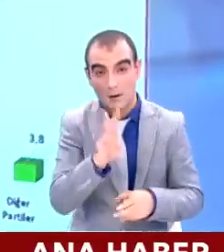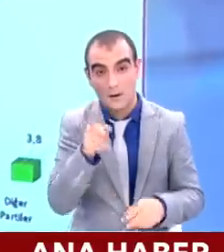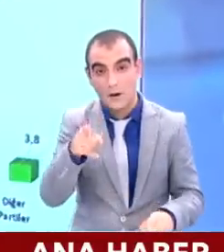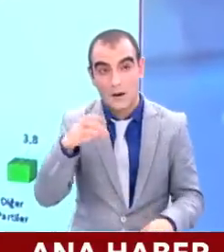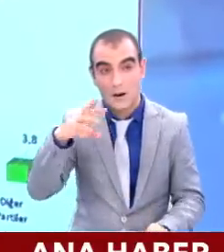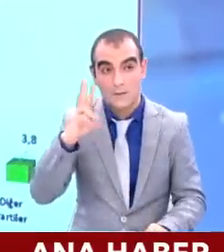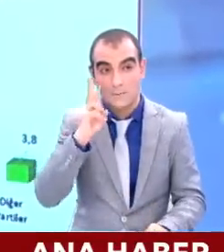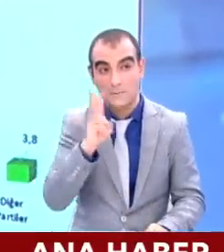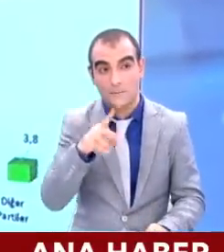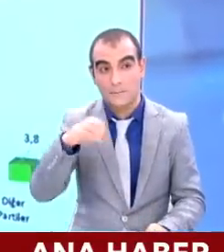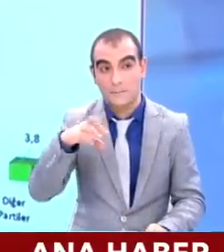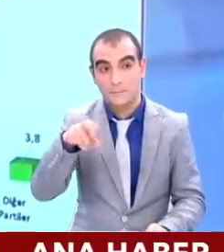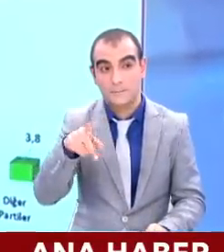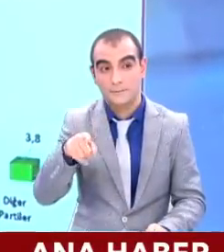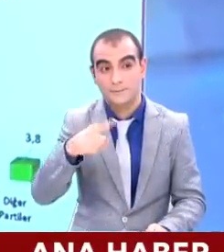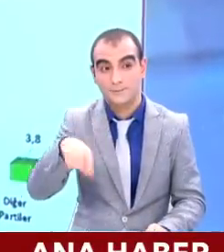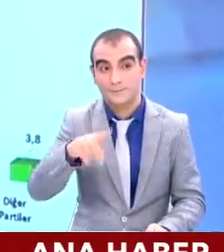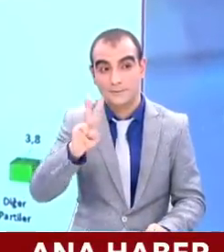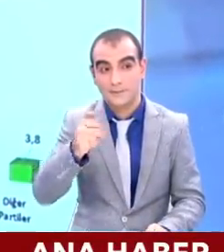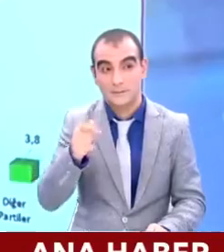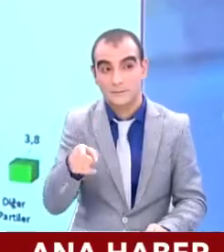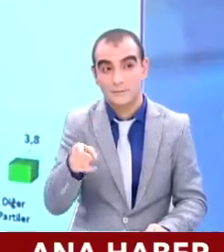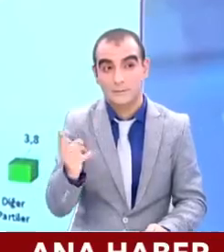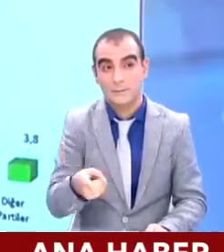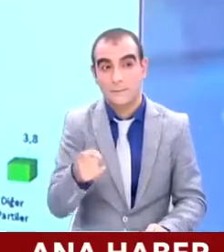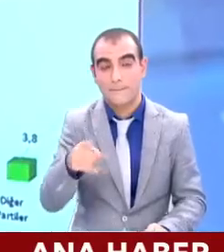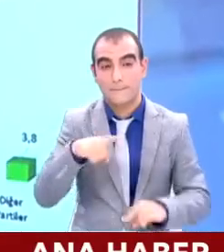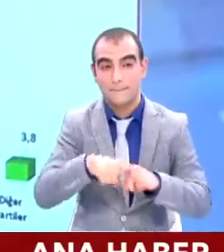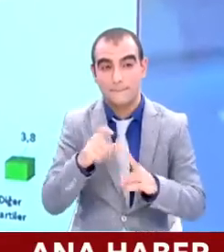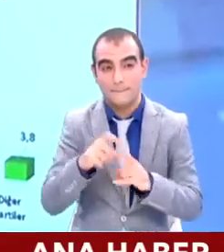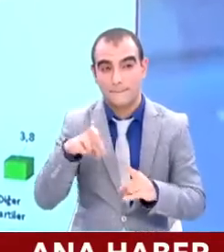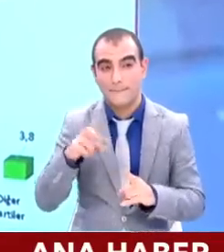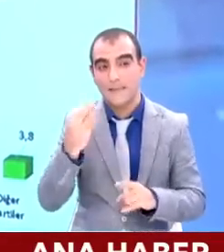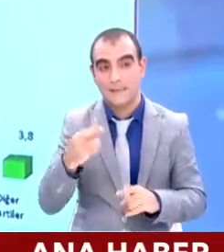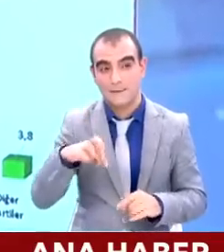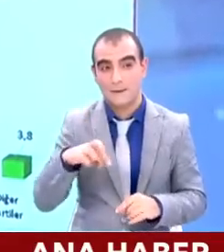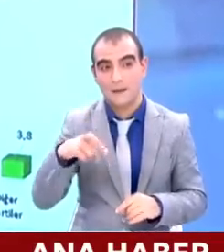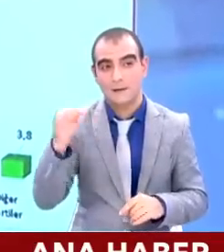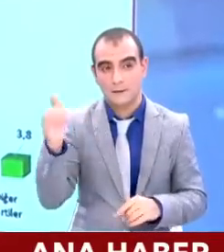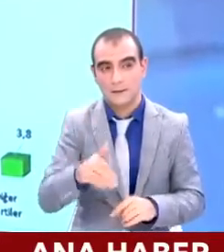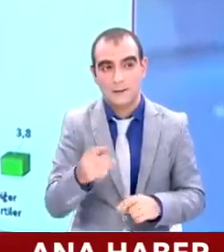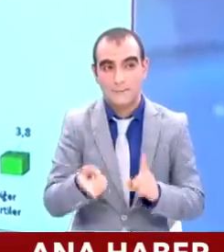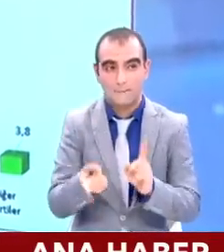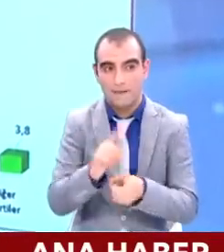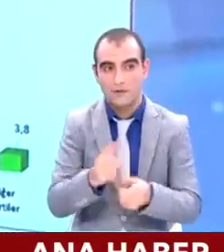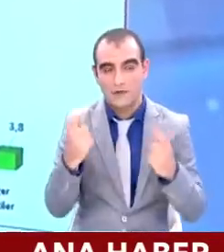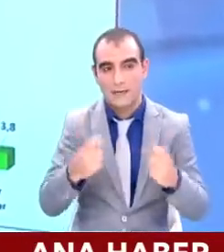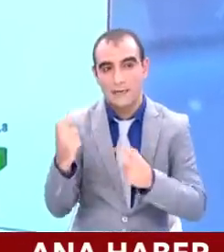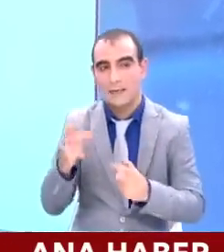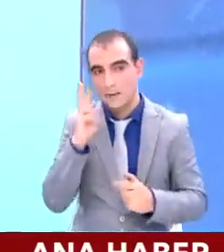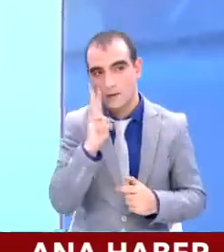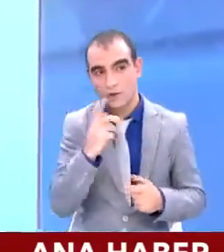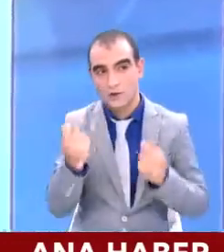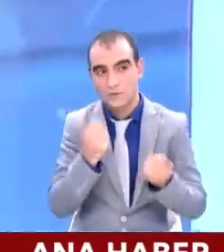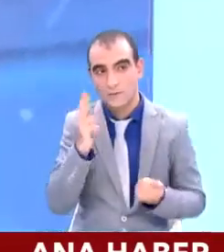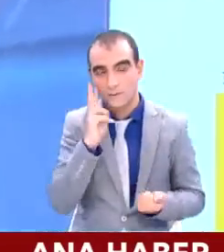%38.5 görünmüş Cumhuriyet Halk Partisi %26.7 HDP geliyor İyi Parti geliyor böyle devam ediyor Bir başka şimdi çalışma